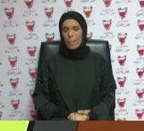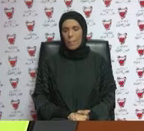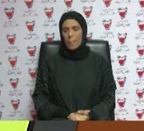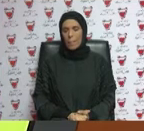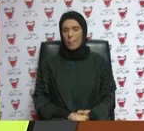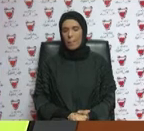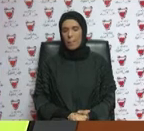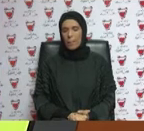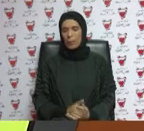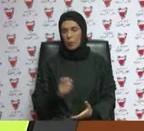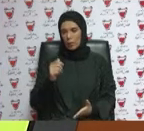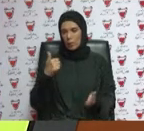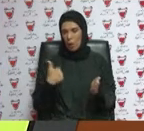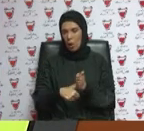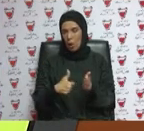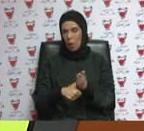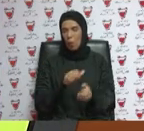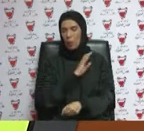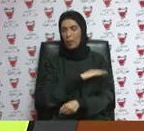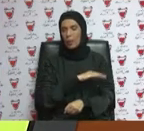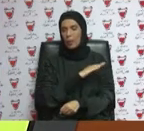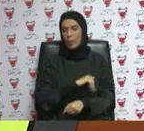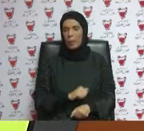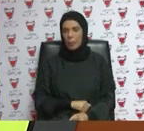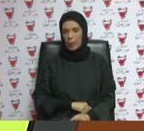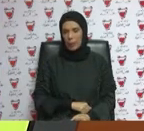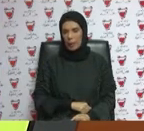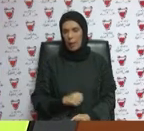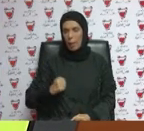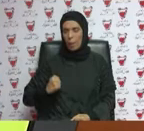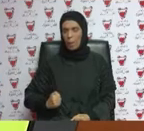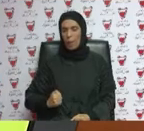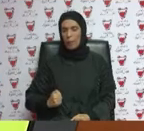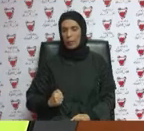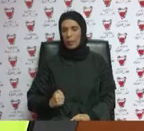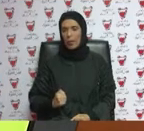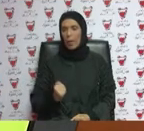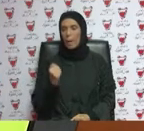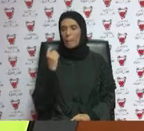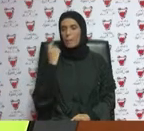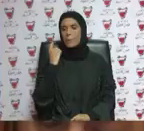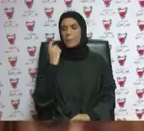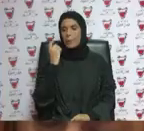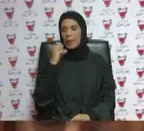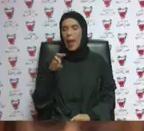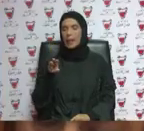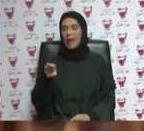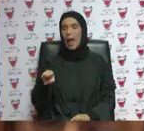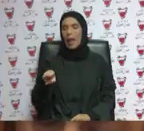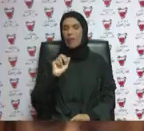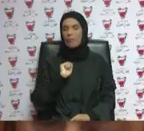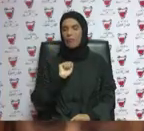ودفع رواتب موظفين المواطنين البحرينيين في حدود 100,000 عامل في القطاع